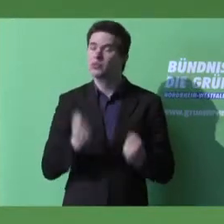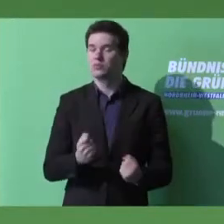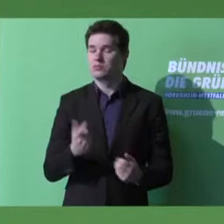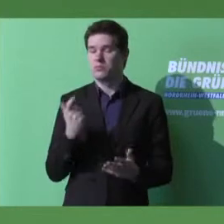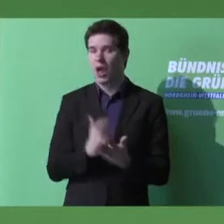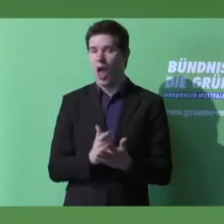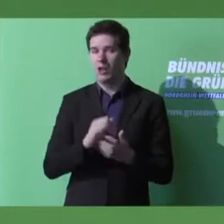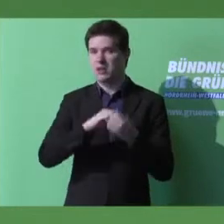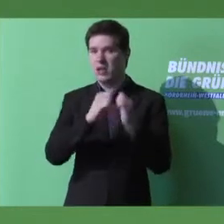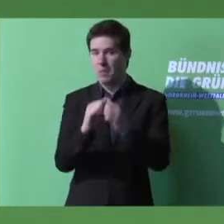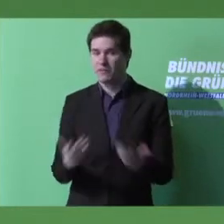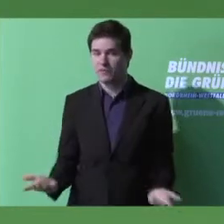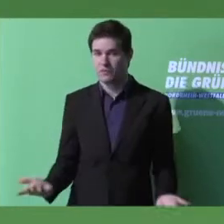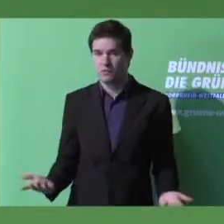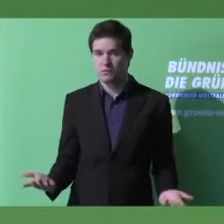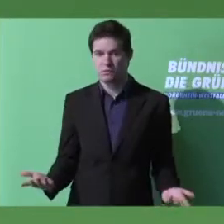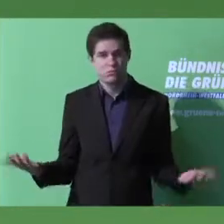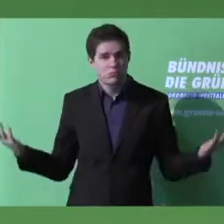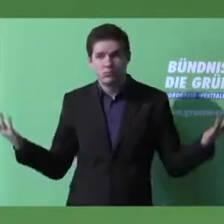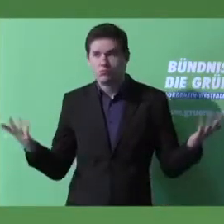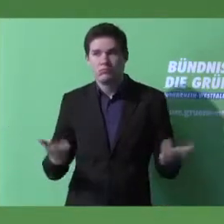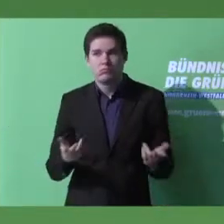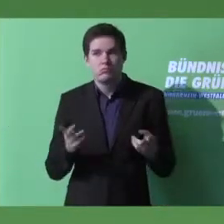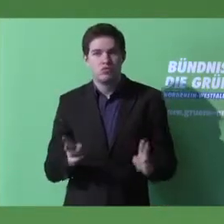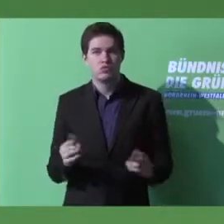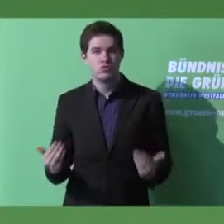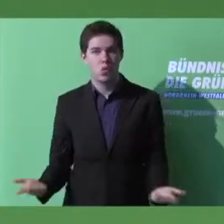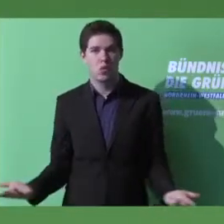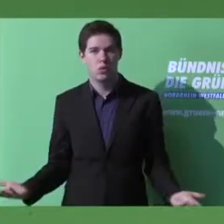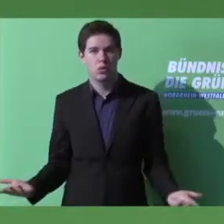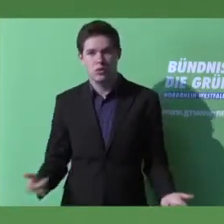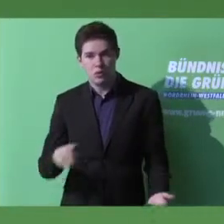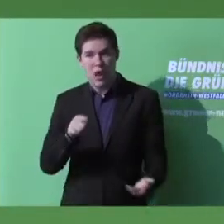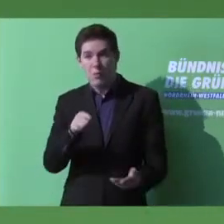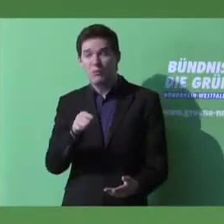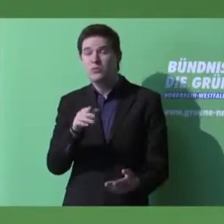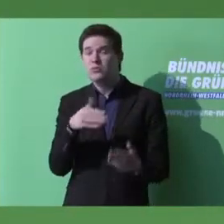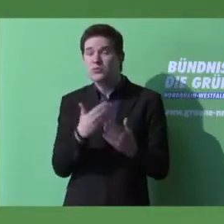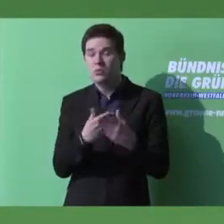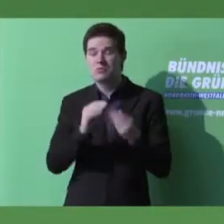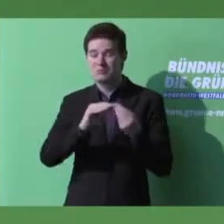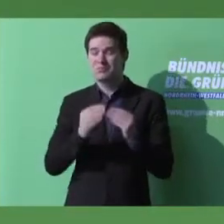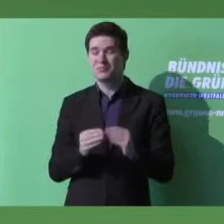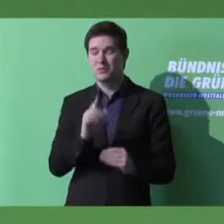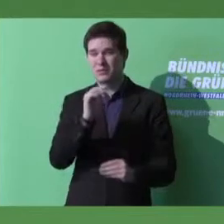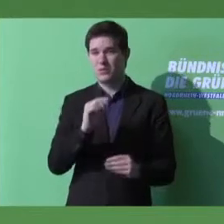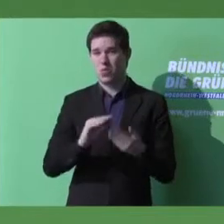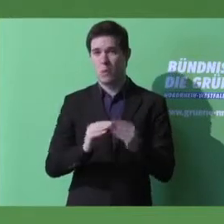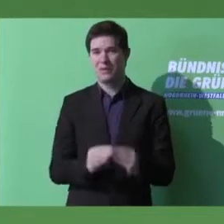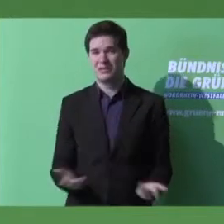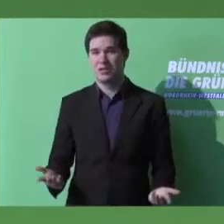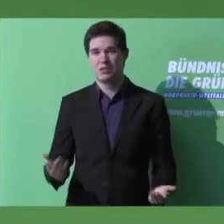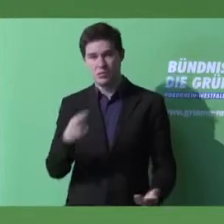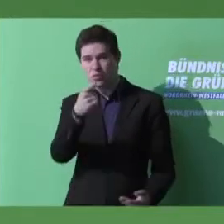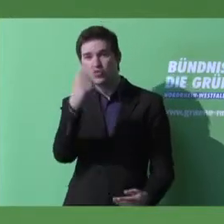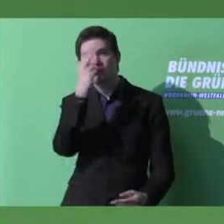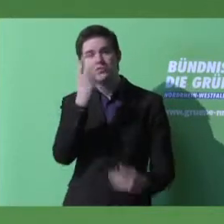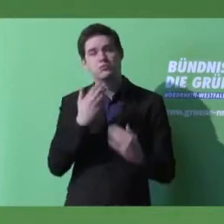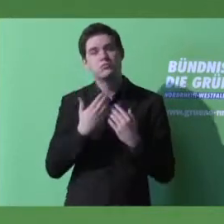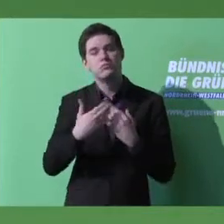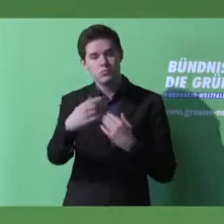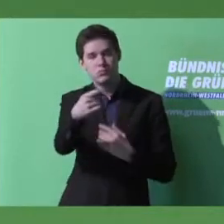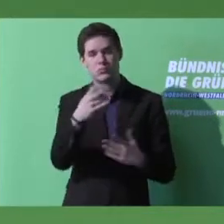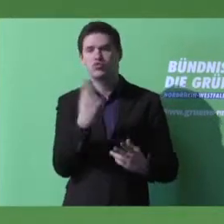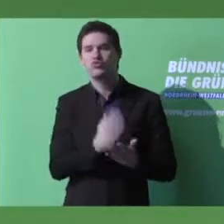aber in einer ganz komischen Konstellation. Ihr werdet weiter erleben, wie